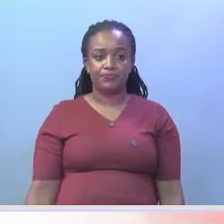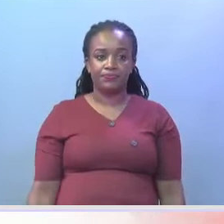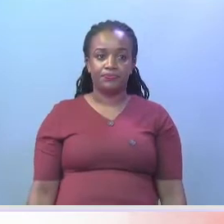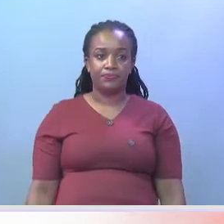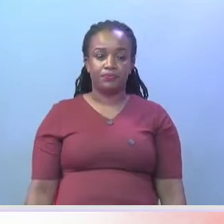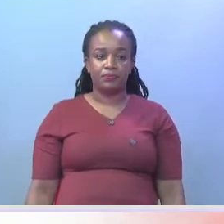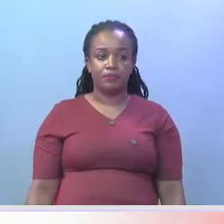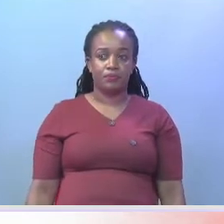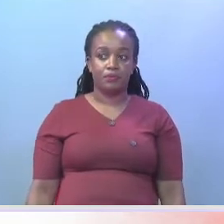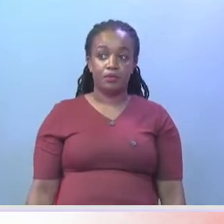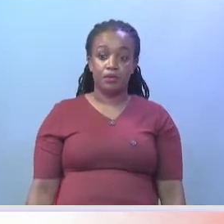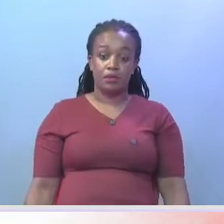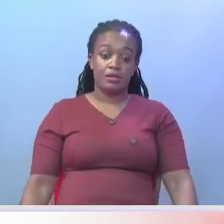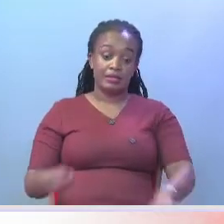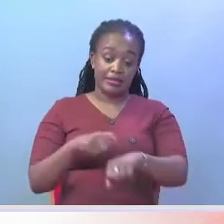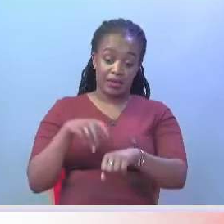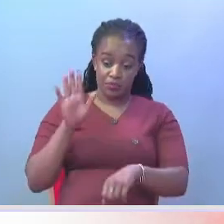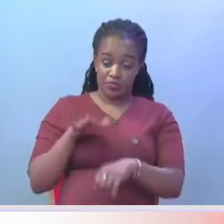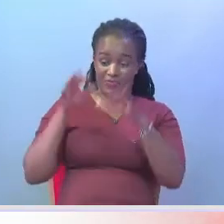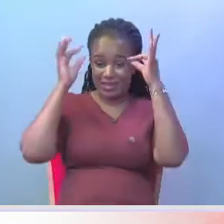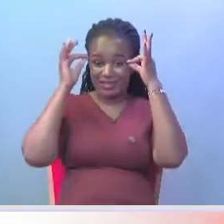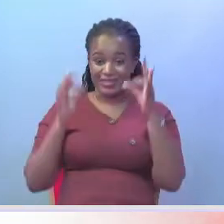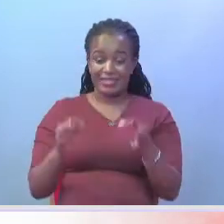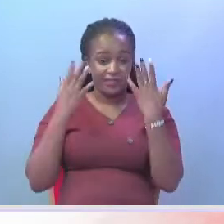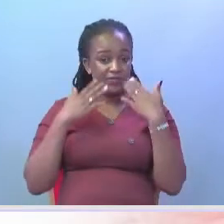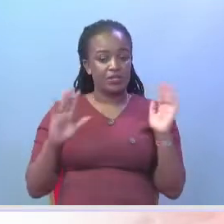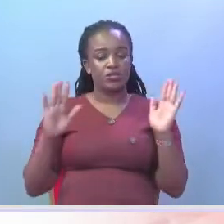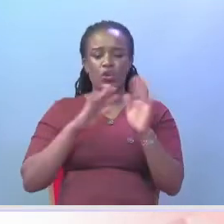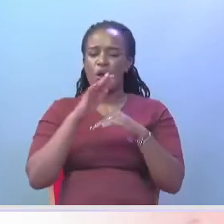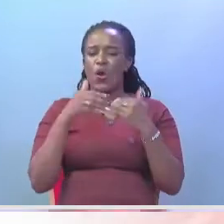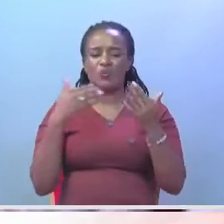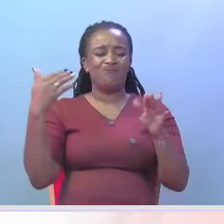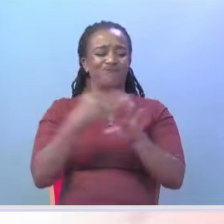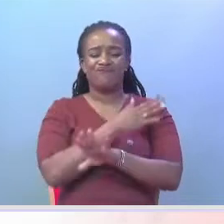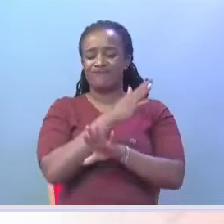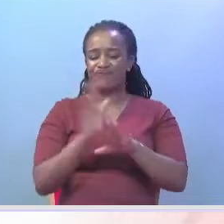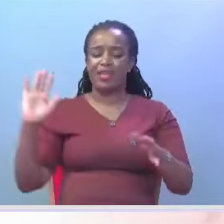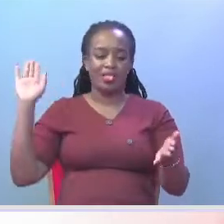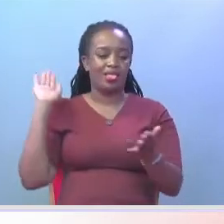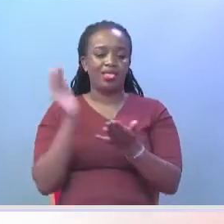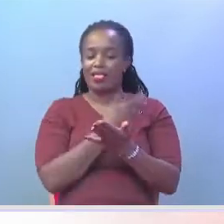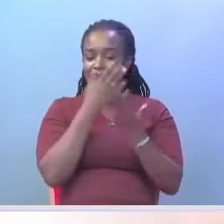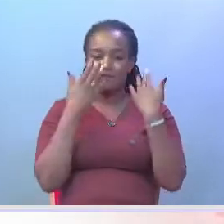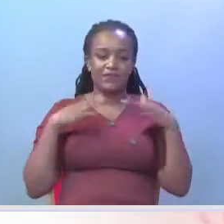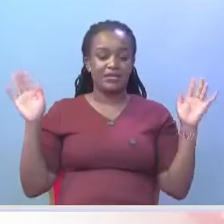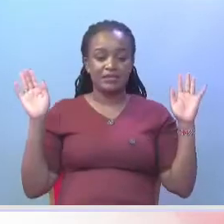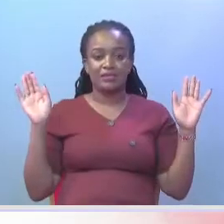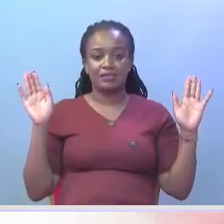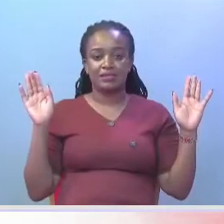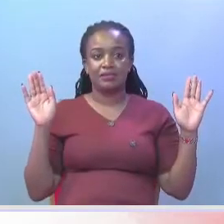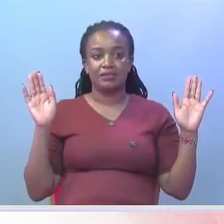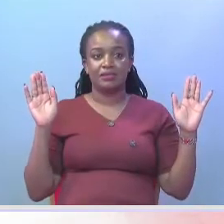Na kama kina mama wakiamua, all the cartels are finished. Kuna watu